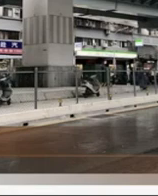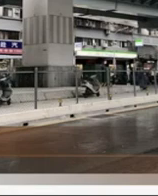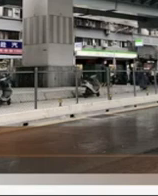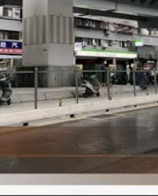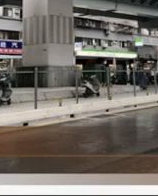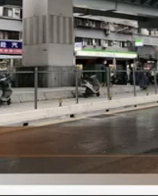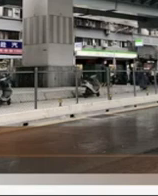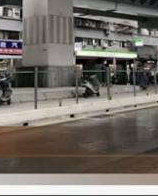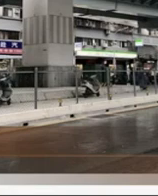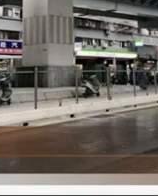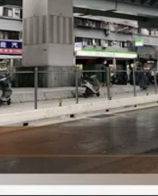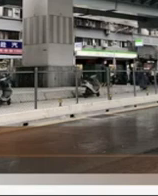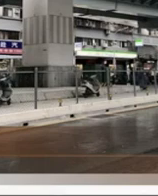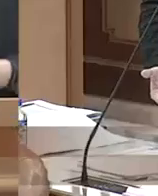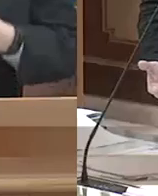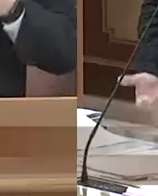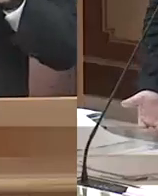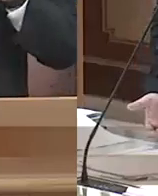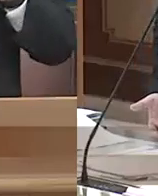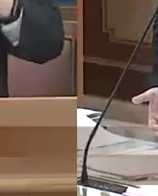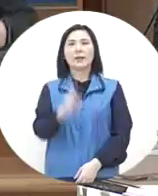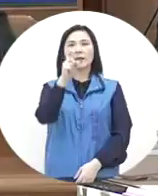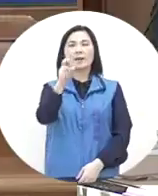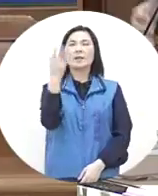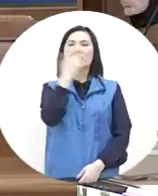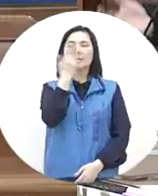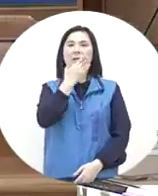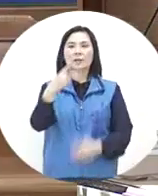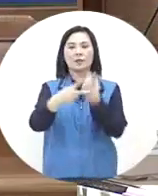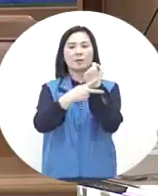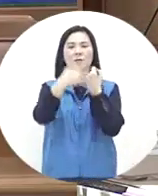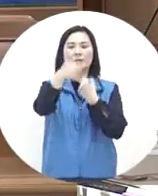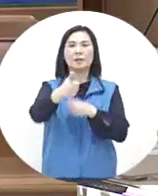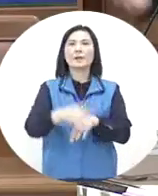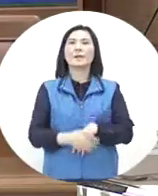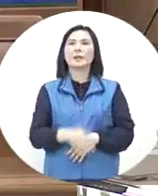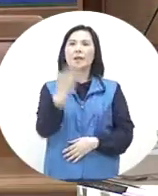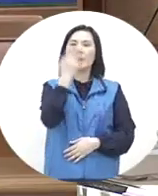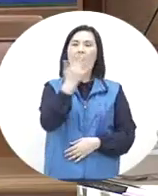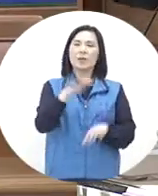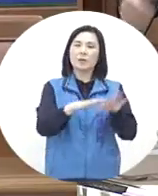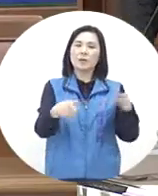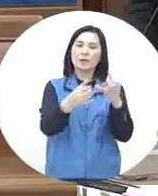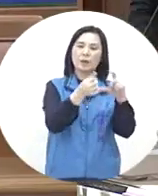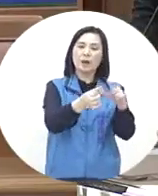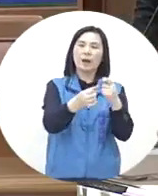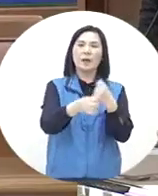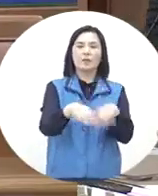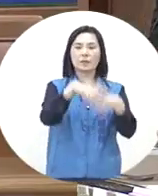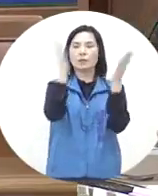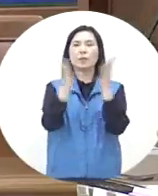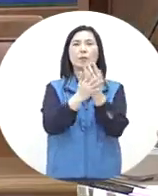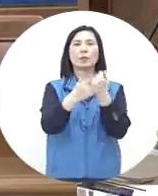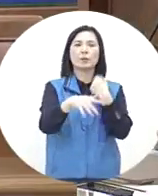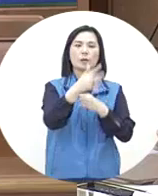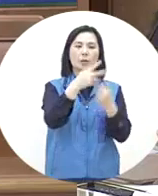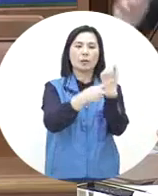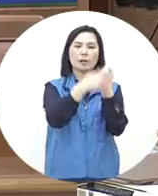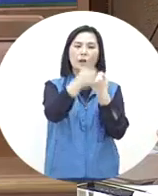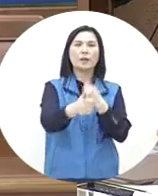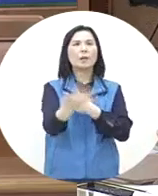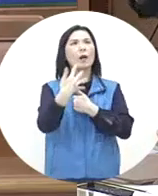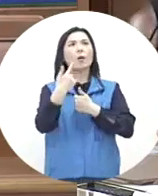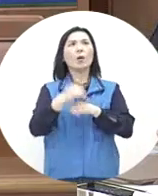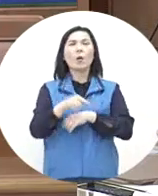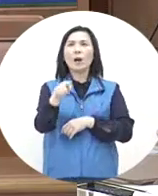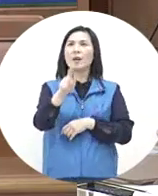大家这个石秀的里长，包括秀安区所有的里长都说，啊，不是有一个石秀活动中心吗？啊，大家以